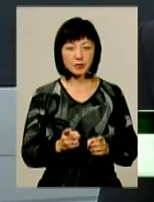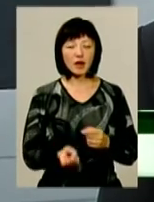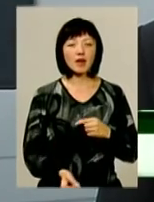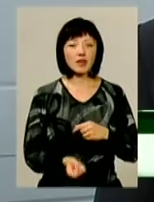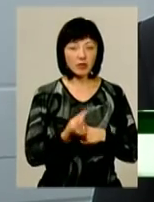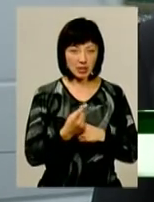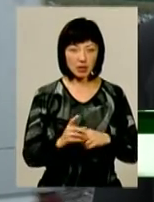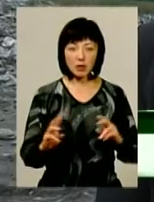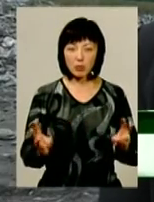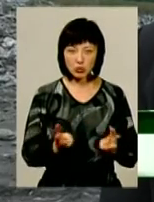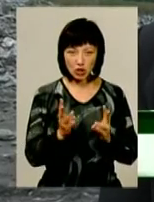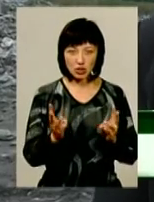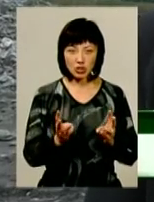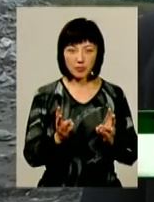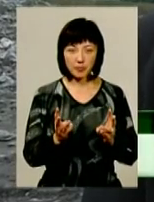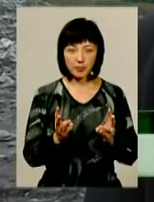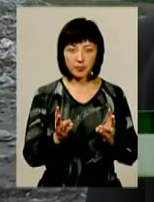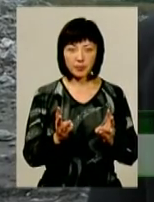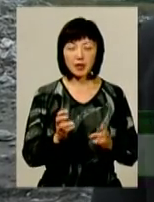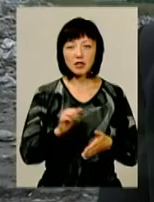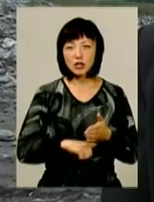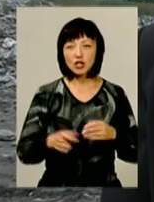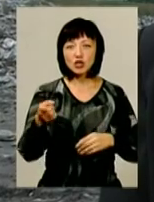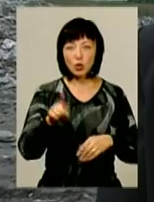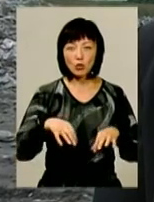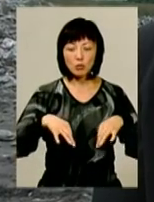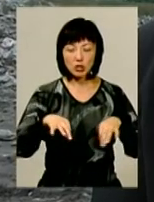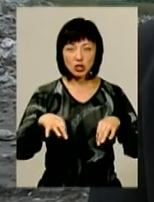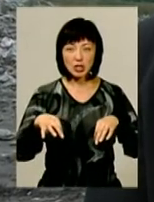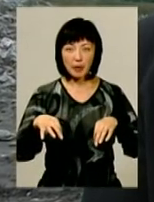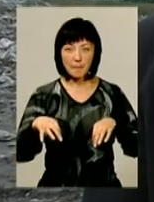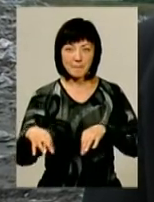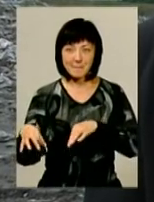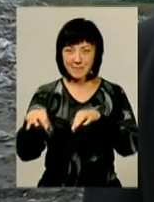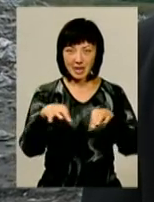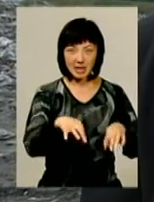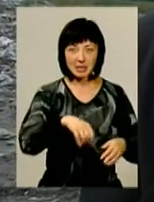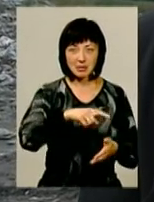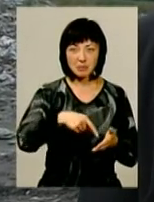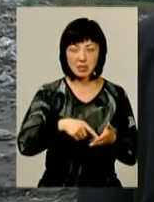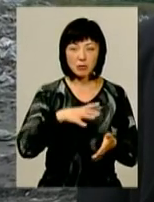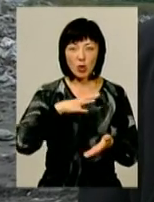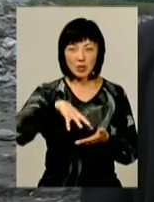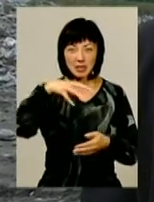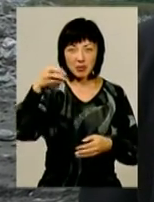виникла пожежа. Виникла пожежа із-за того, що машина приїхала з міста, було задимлення,